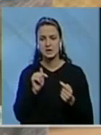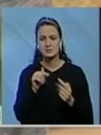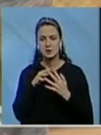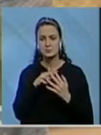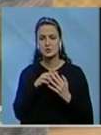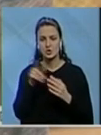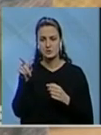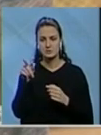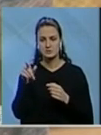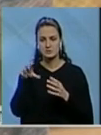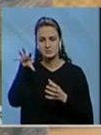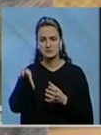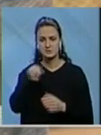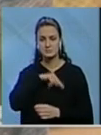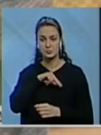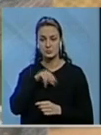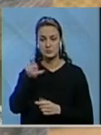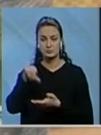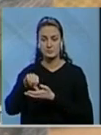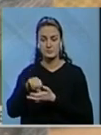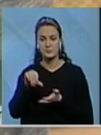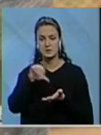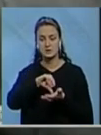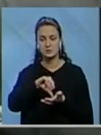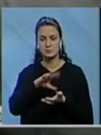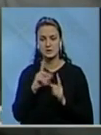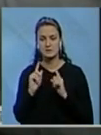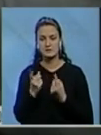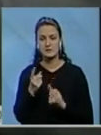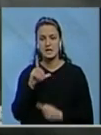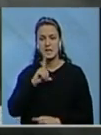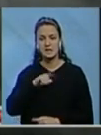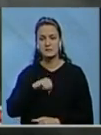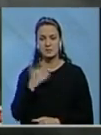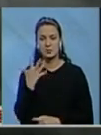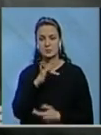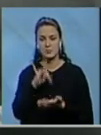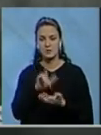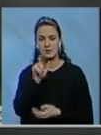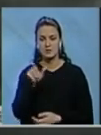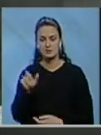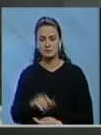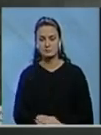ბრძოლის სააგენტოს განყოფილების თანამშრომლებიც მონაწილეობდნენ. Დაკავებულია ლატვიის 5 მოქალაქე.